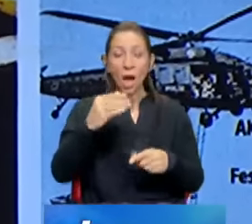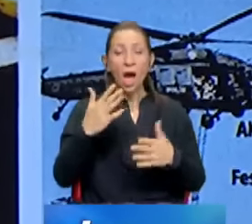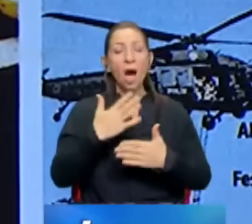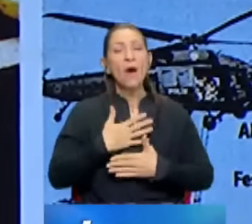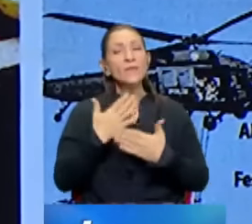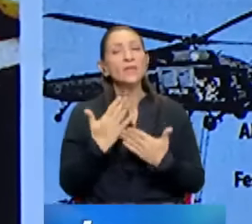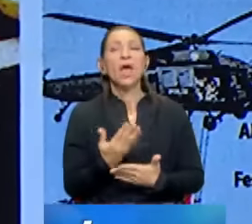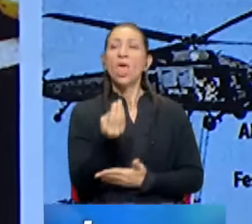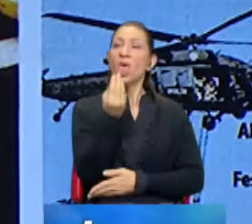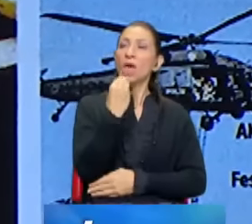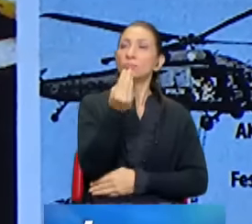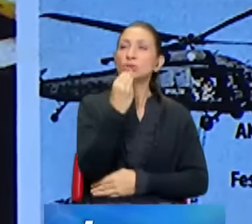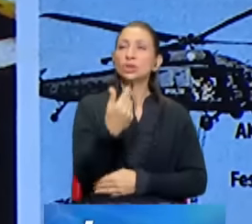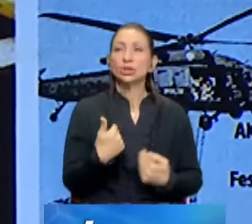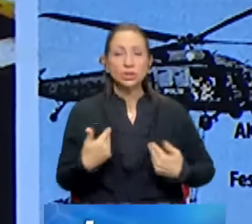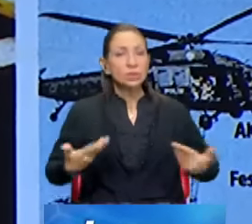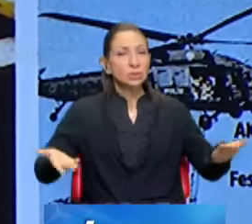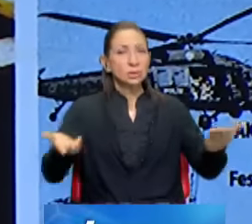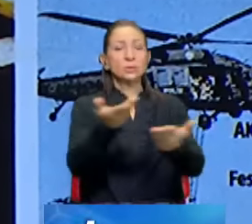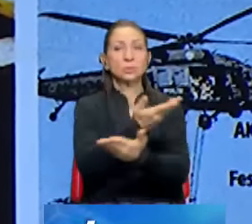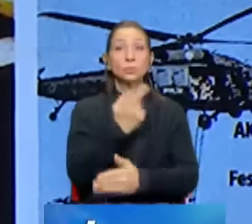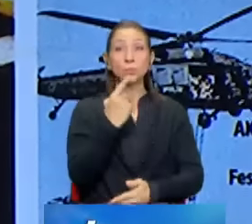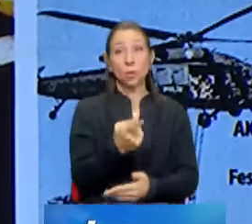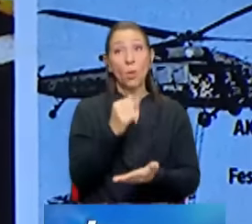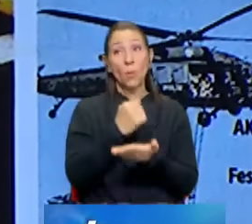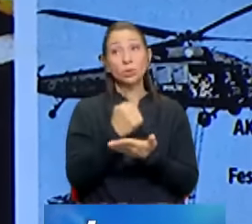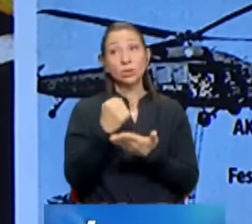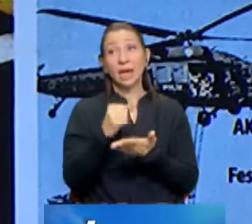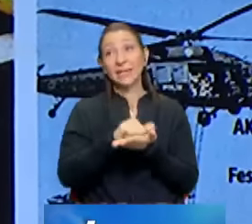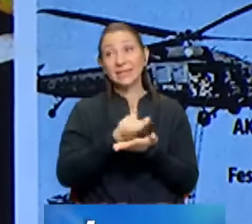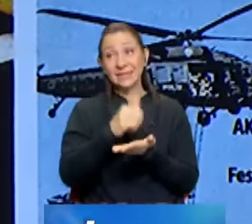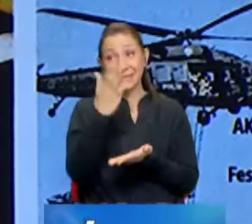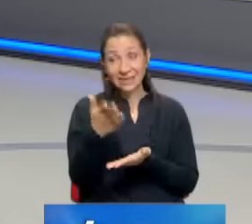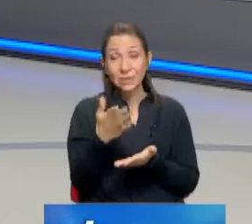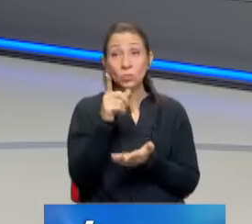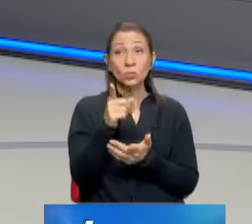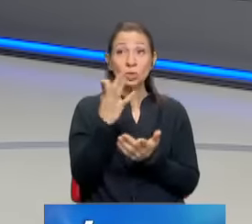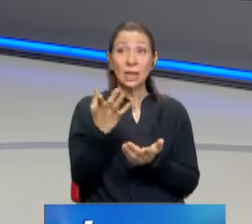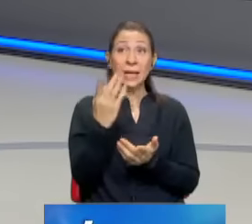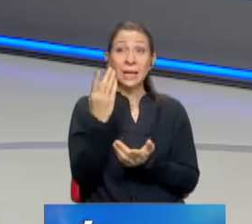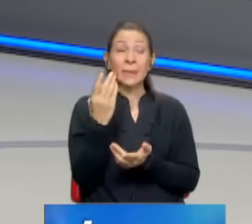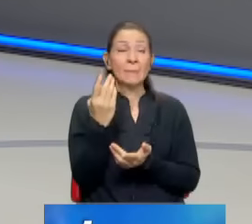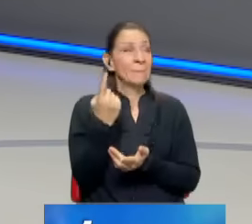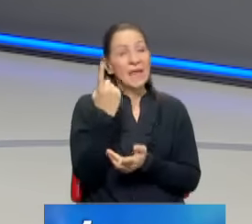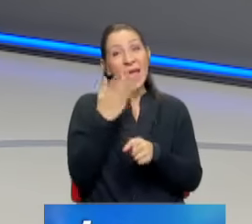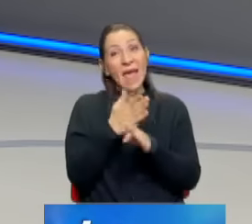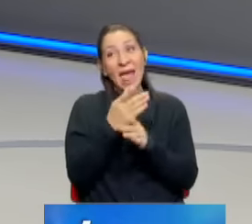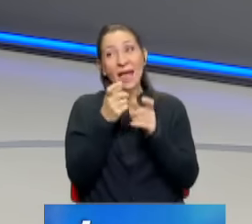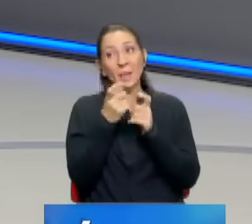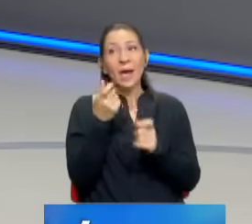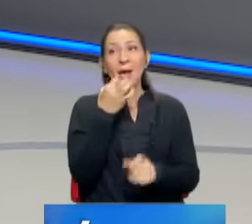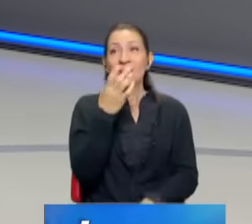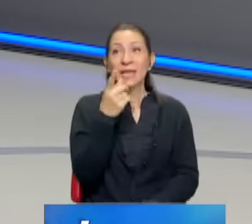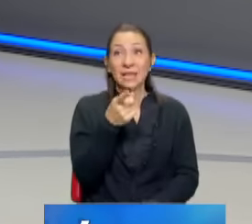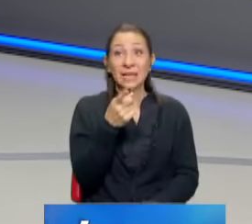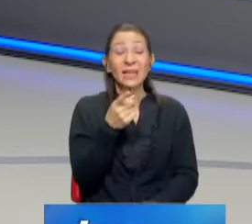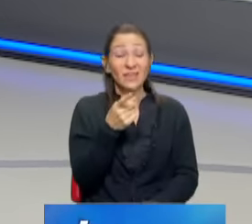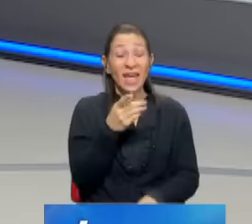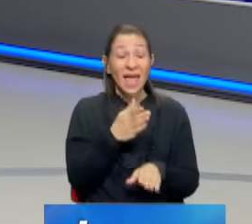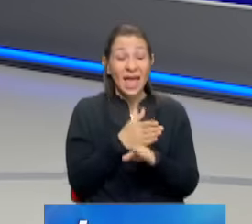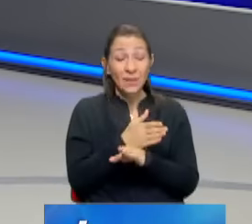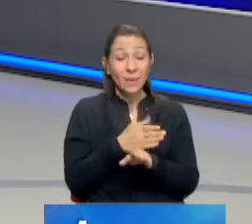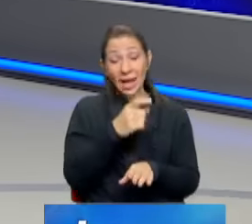bunları afiyetle yedirmişler diyor Posta Gazetesi. İşte bu da bir ekmek haberiydi. Ve